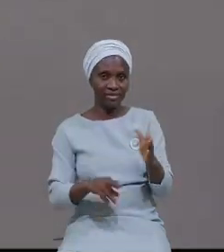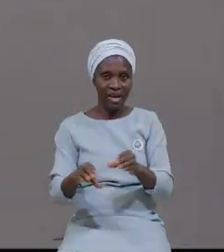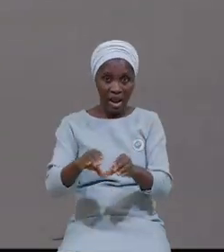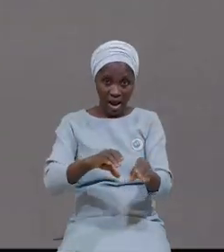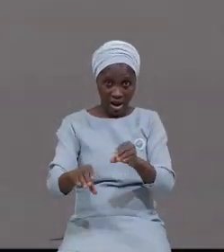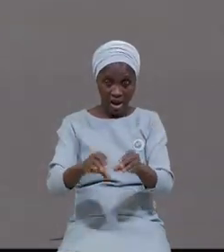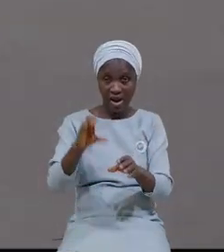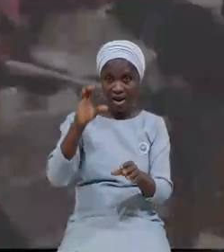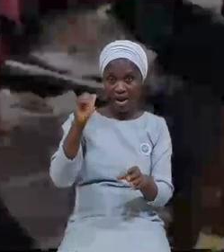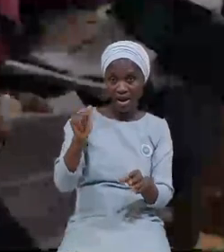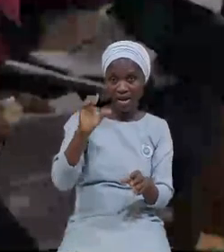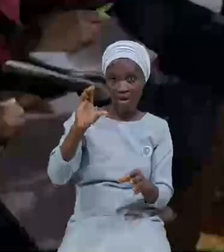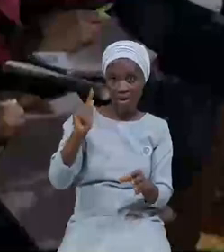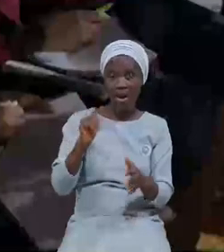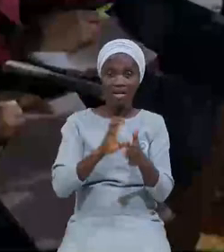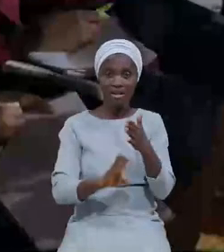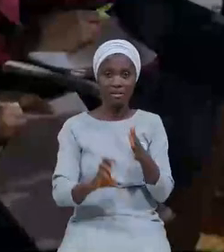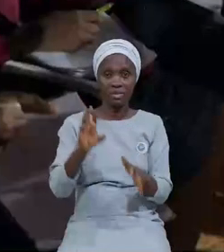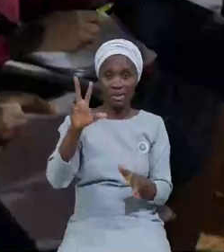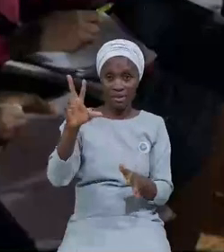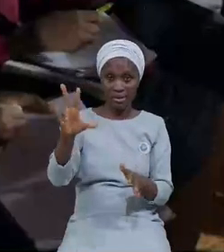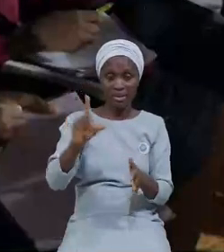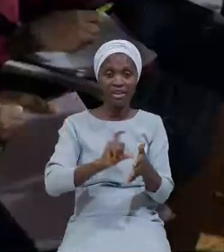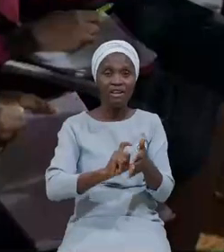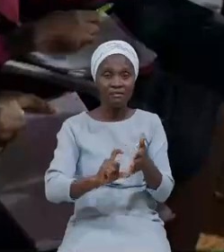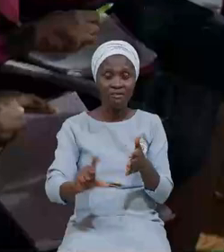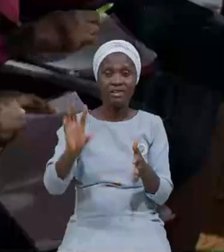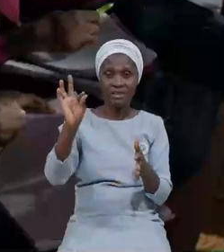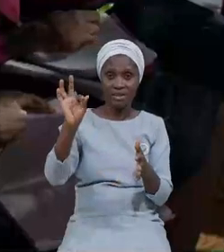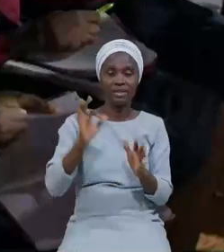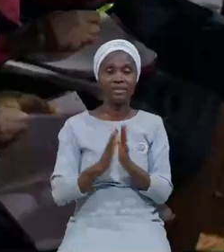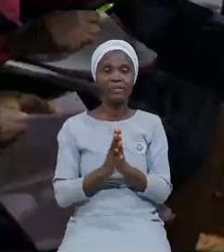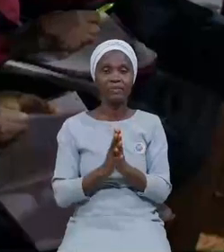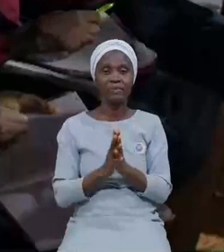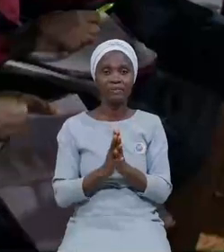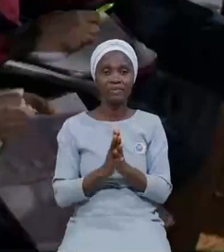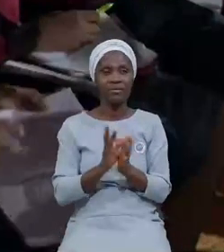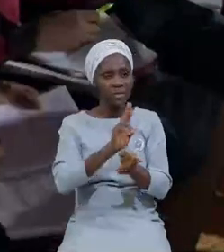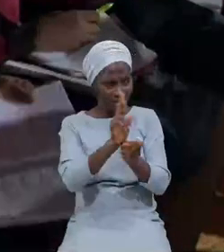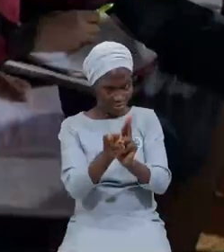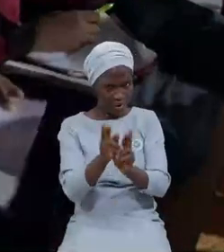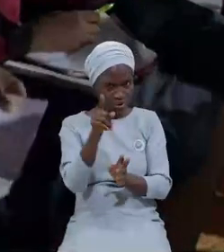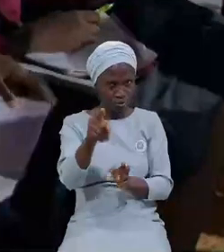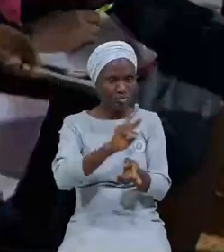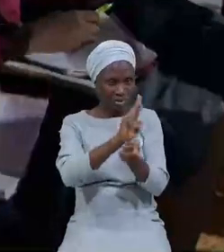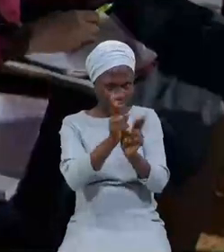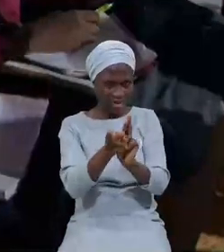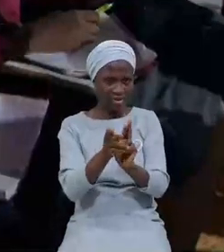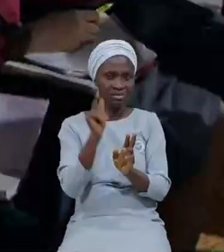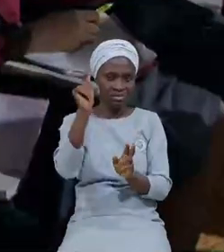actes 3 verset 19 actes chapitre 3 verset 19 repentez-vous